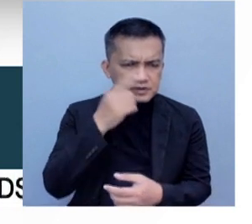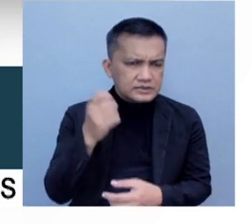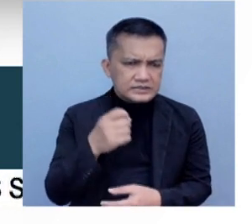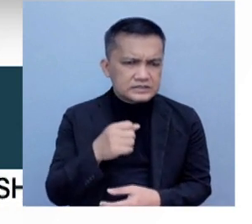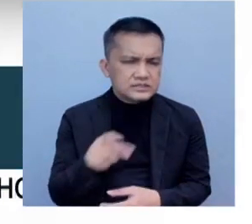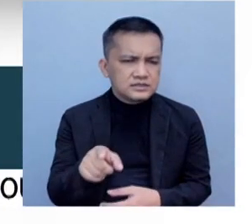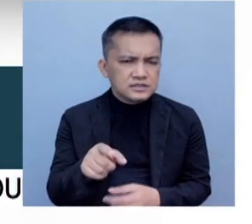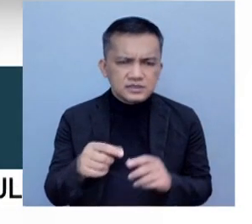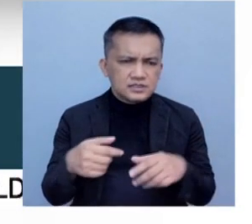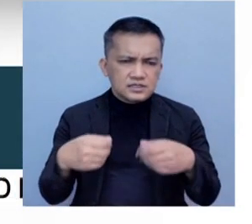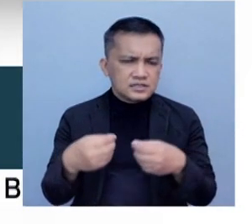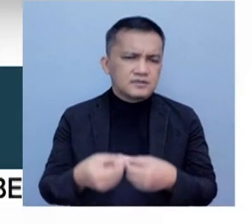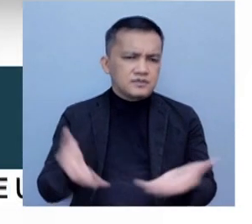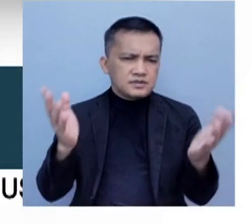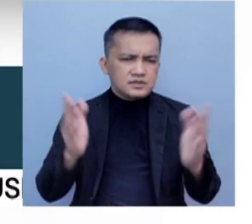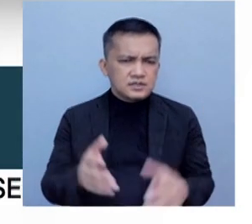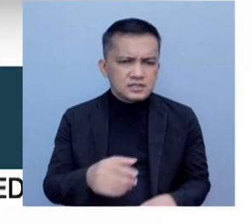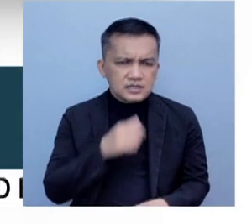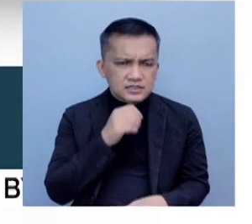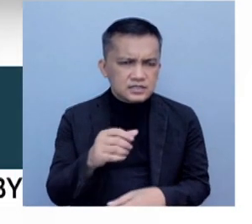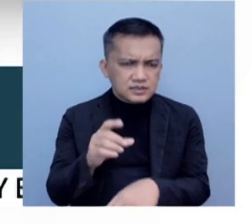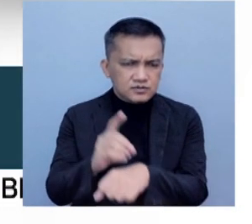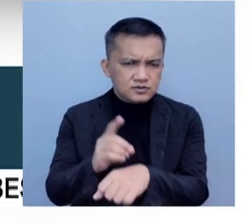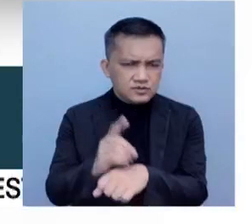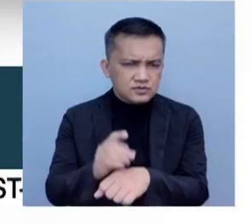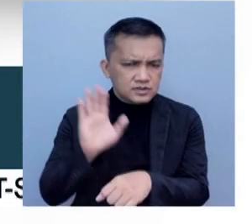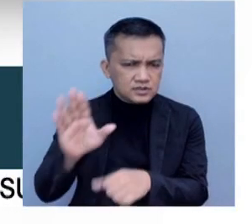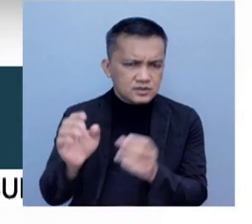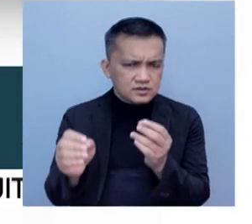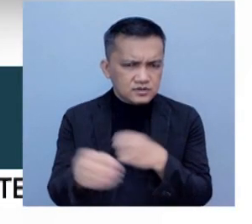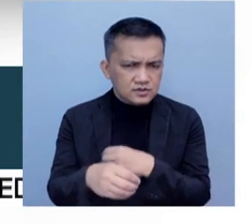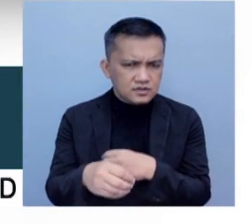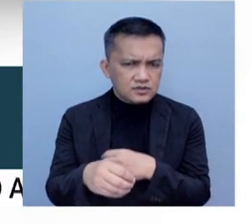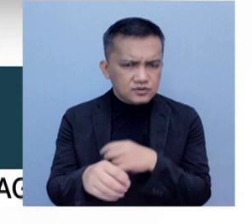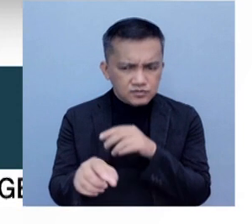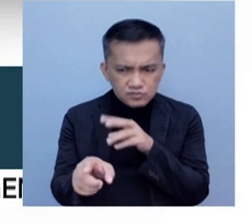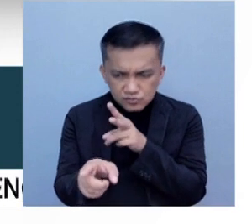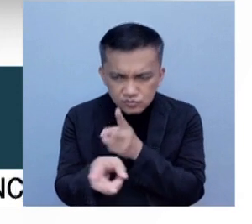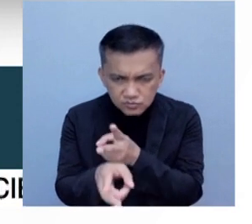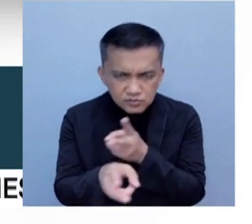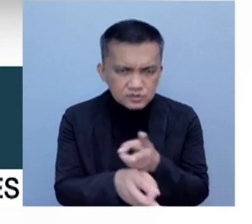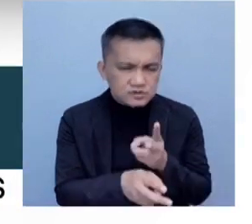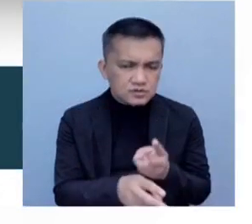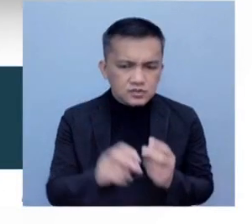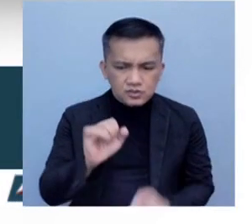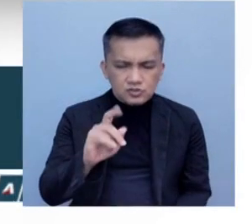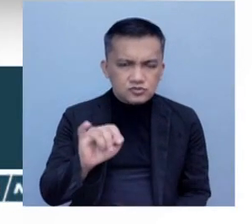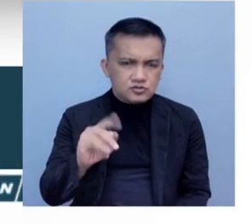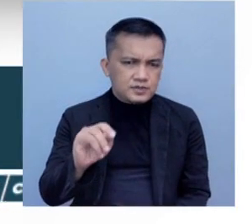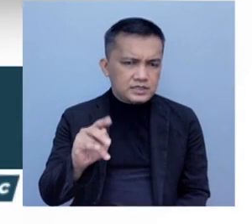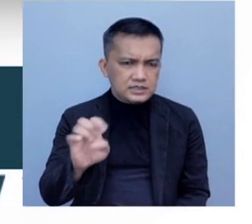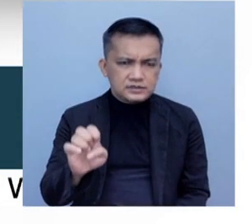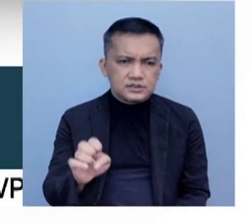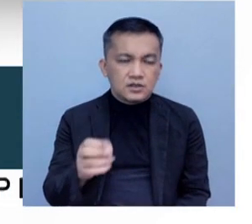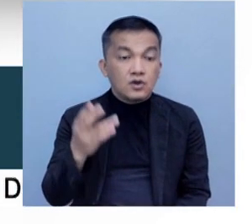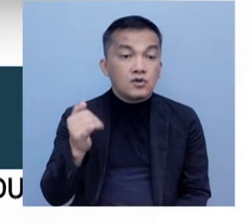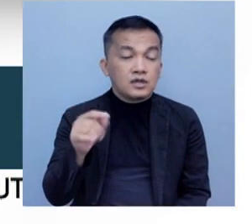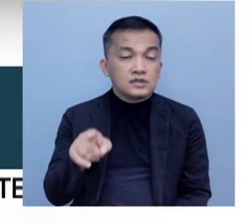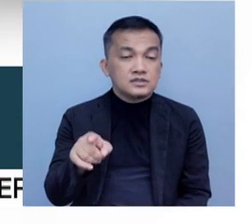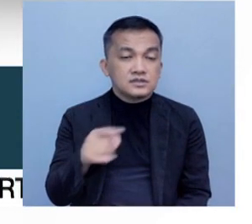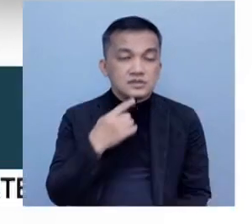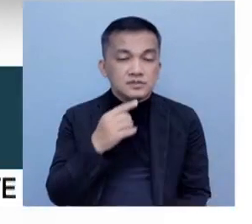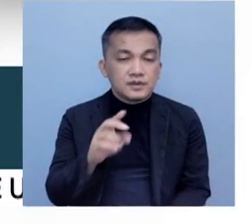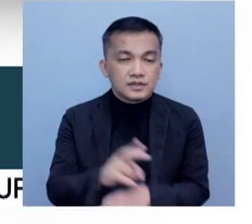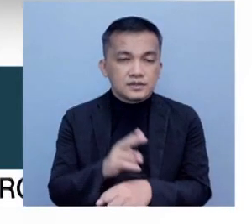i-give up niya na yon kasi hindi naman mandate ng kanyang opisina yung sinasabing surveillance, kasi yun ang paggagamitan